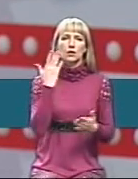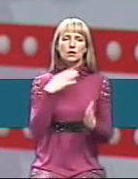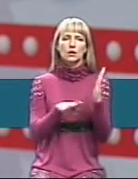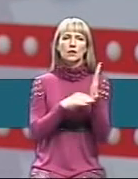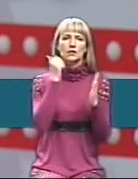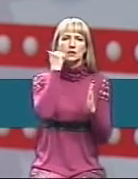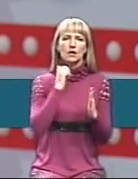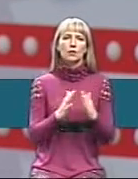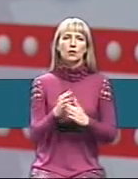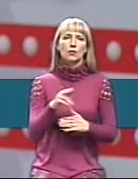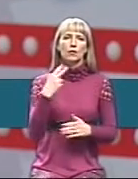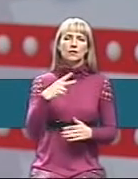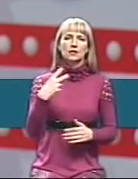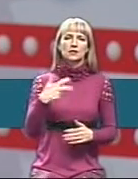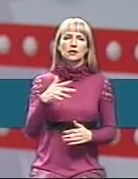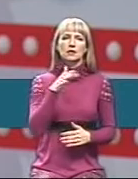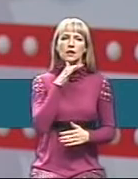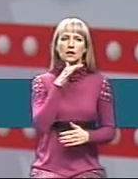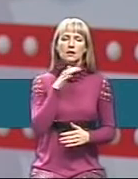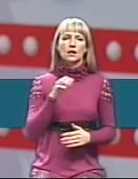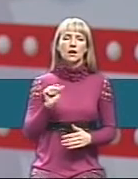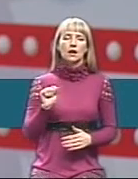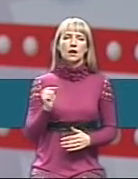старые росли по 20, по 30 лет, оно